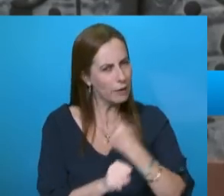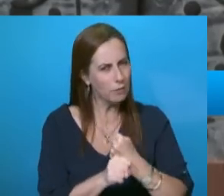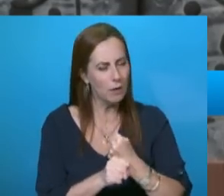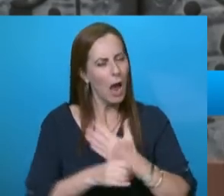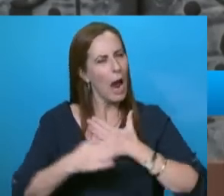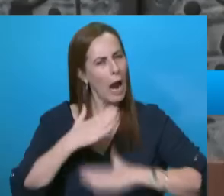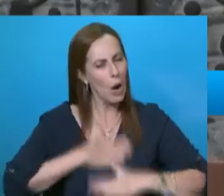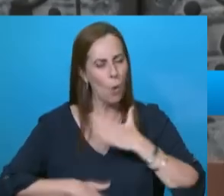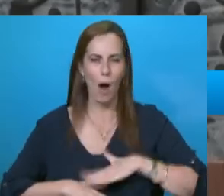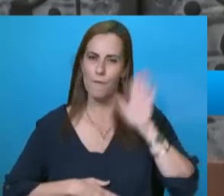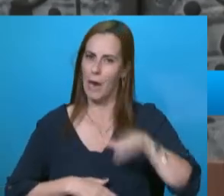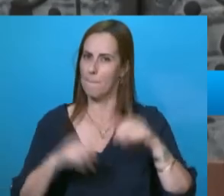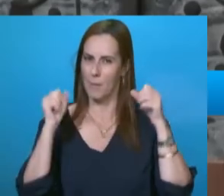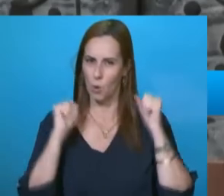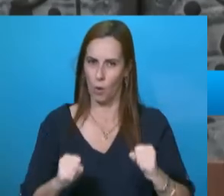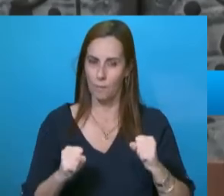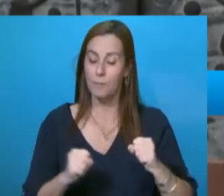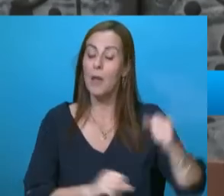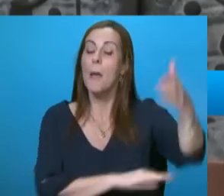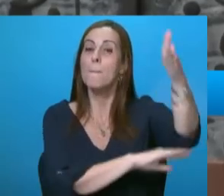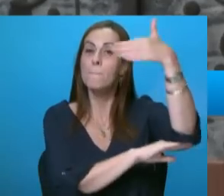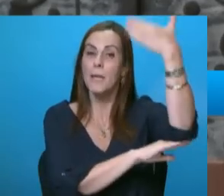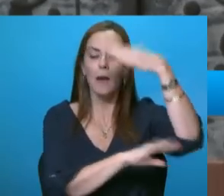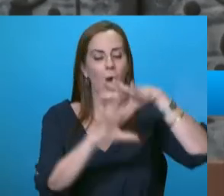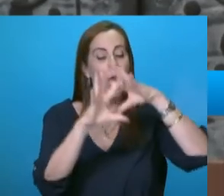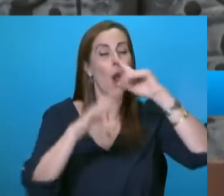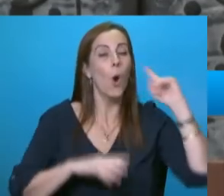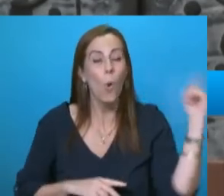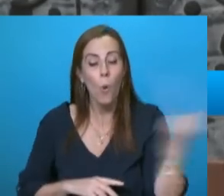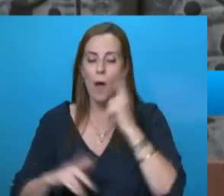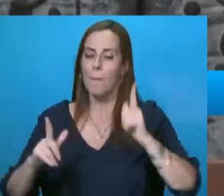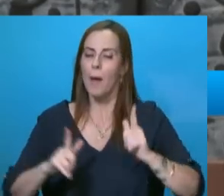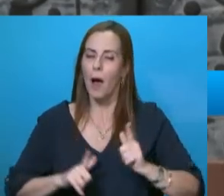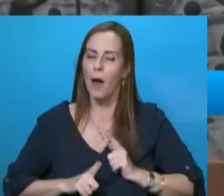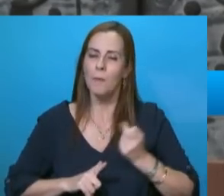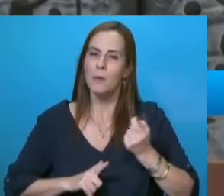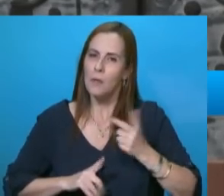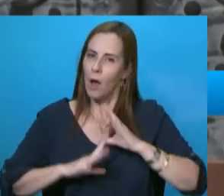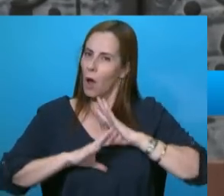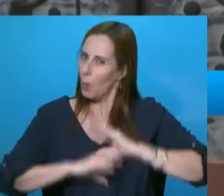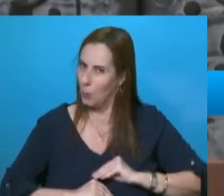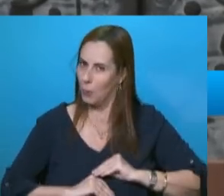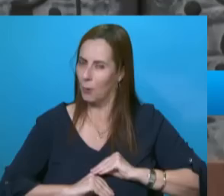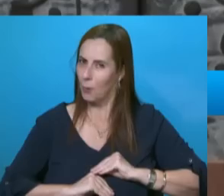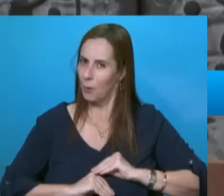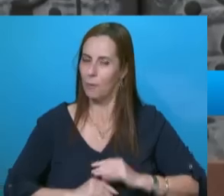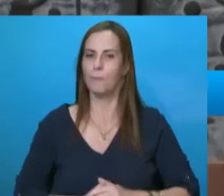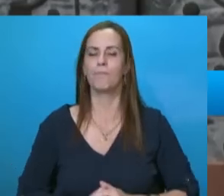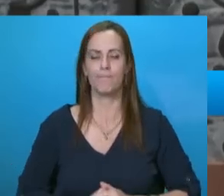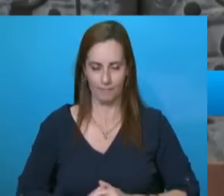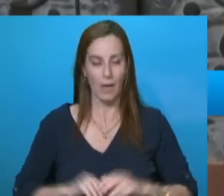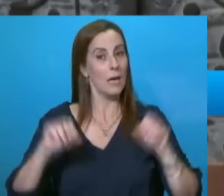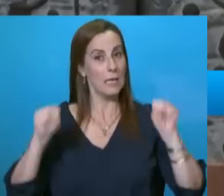רגועה ובטוחה. מדינה שלמה מחכה כבר לנשום לרווחה. אדוני